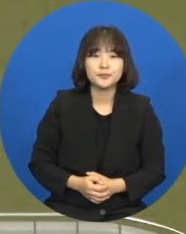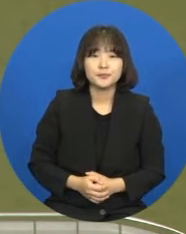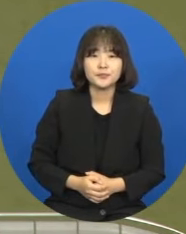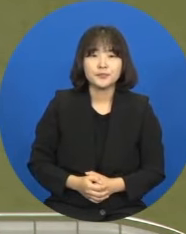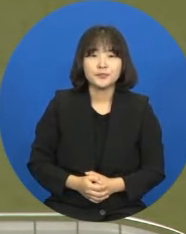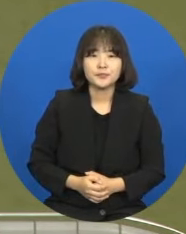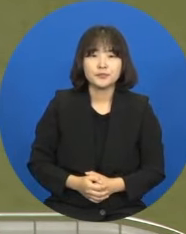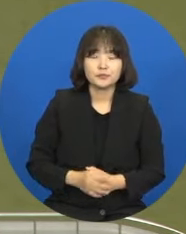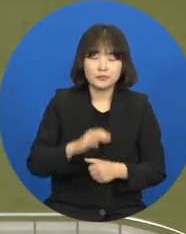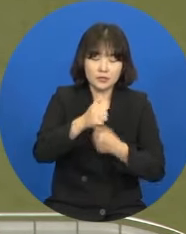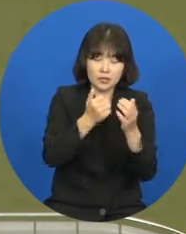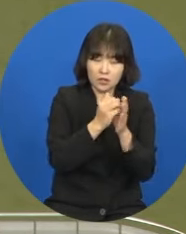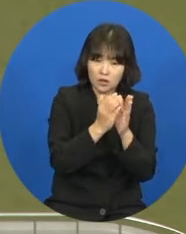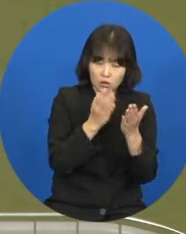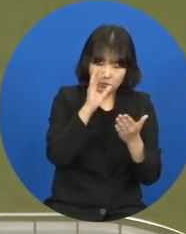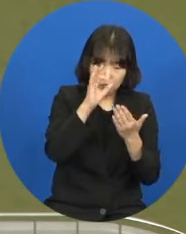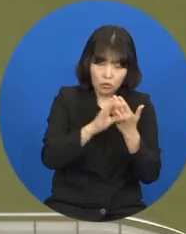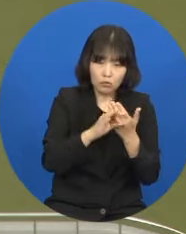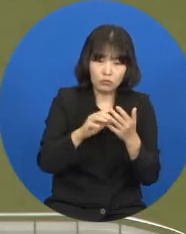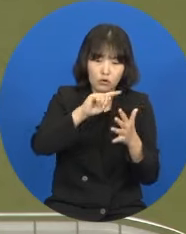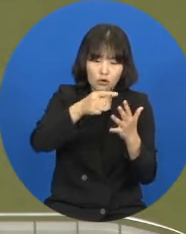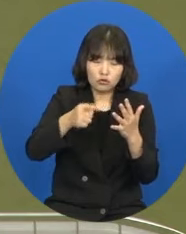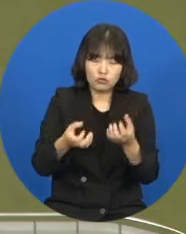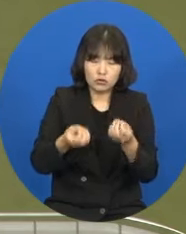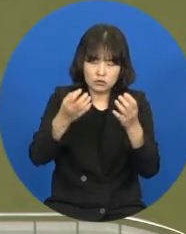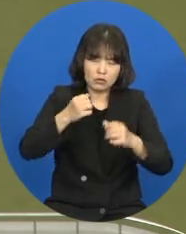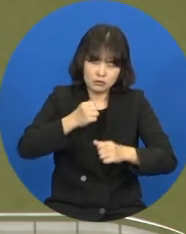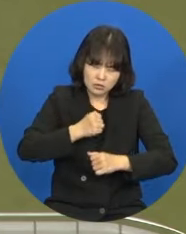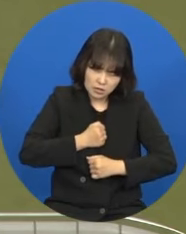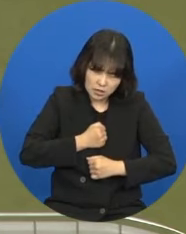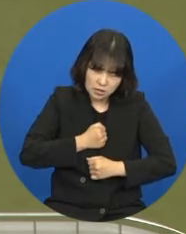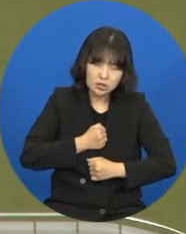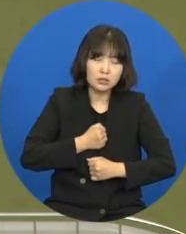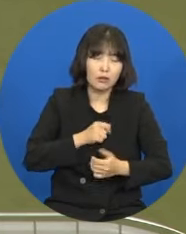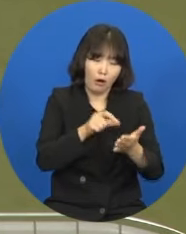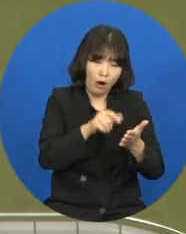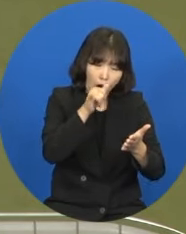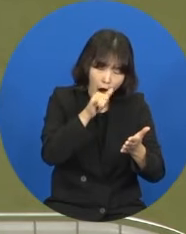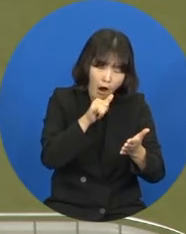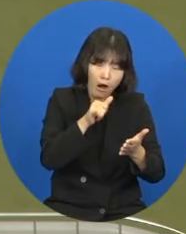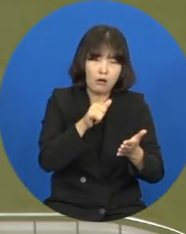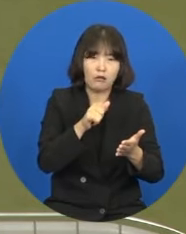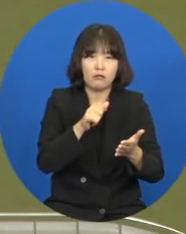어 유월절 지키라고 하지 않냐 지금부터 유월절 지켜야 된다 이러면서 이렇게